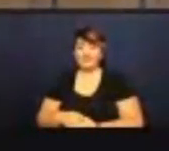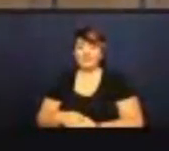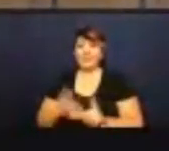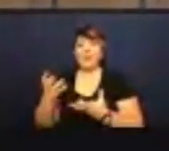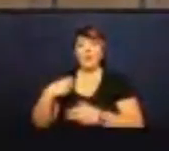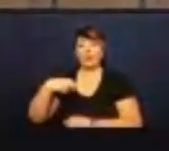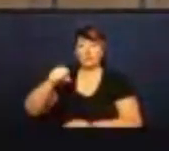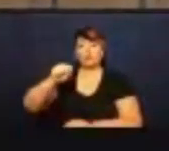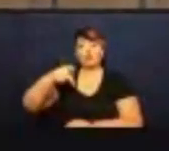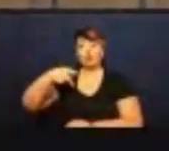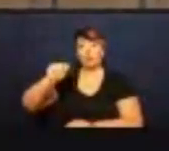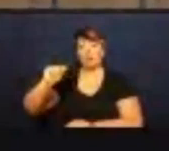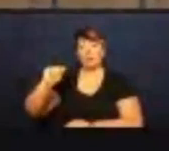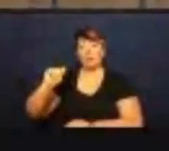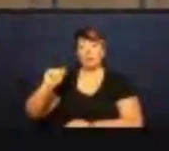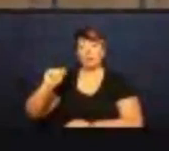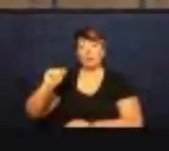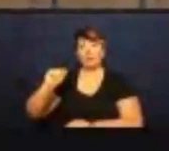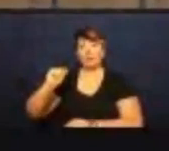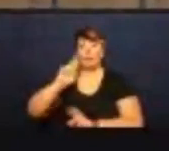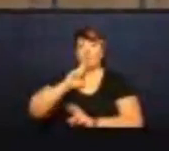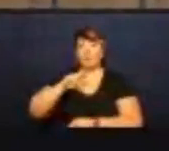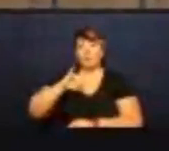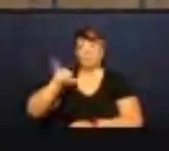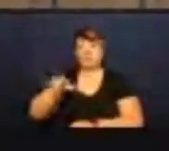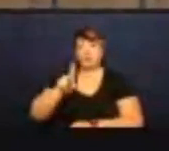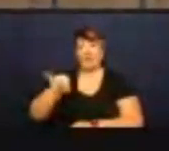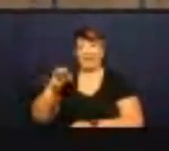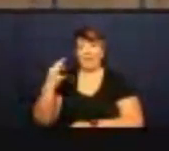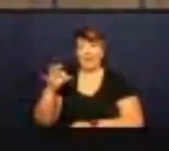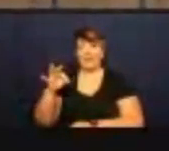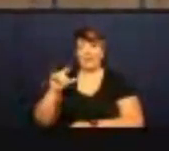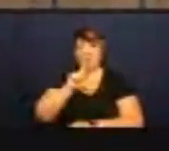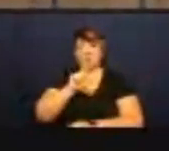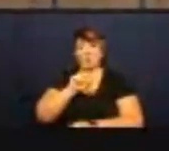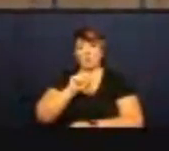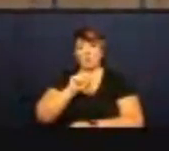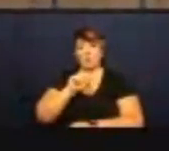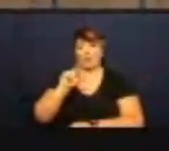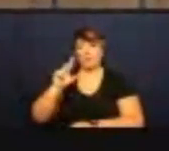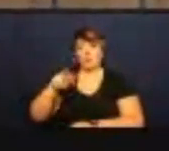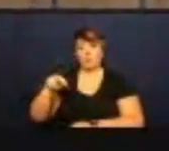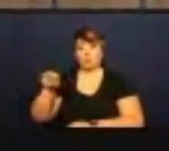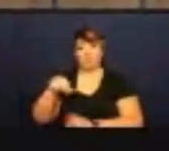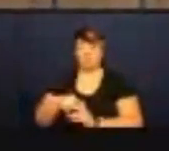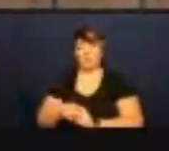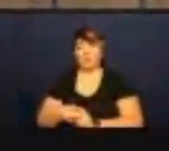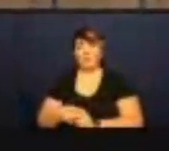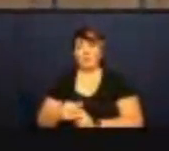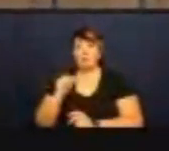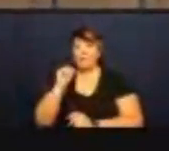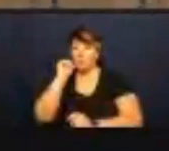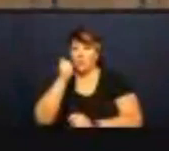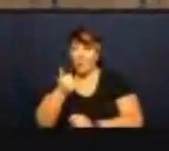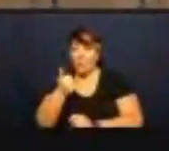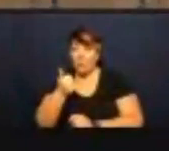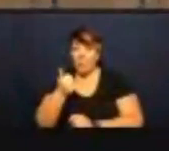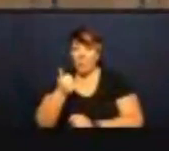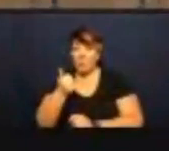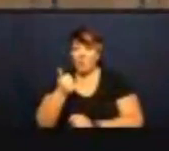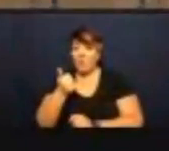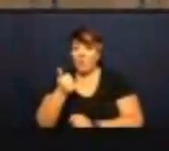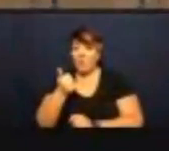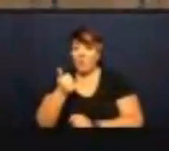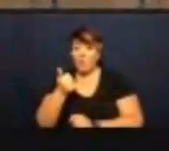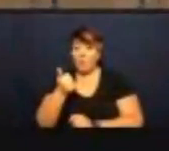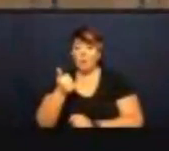nanyi mtandaoni. Nitawapatia ripoti ya superintendent leo hii. Tunapojua ni kwamba